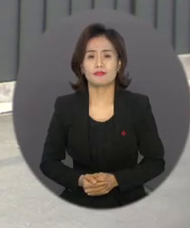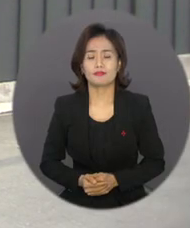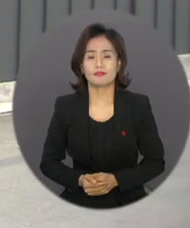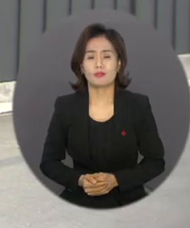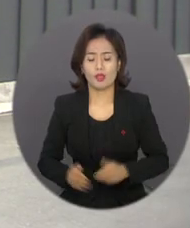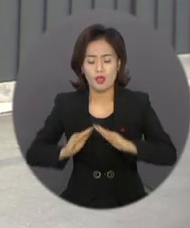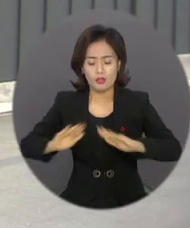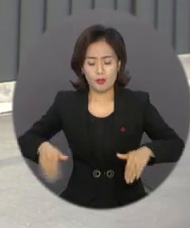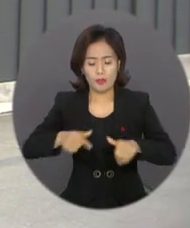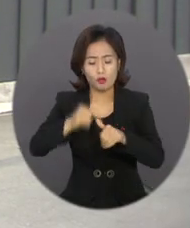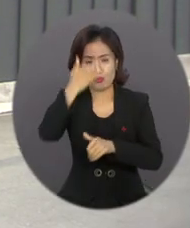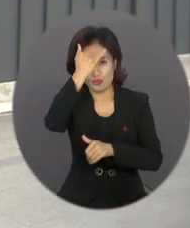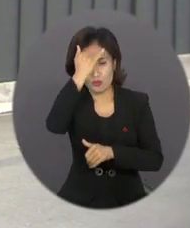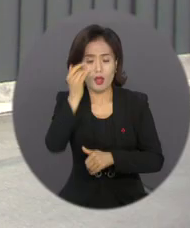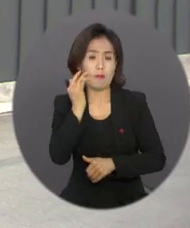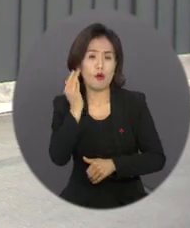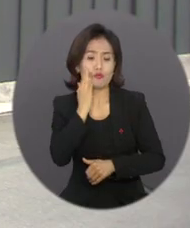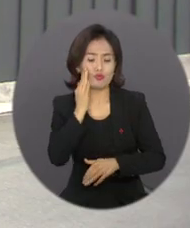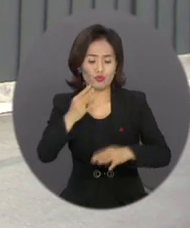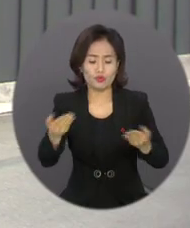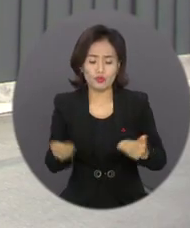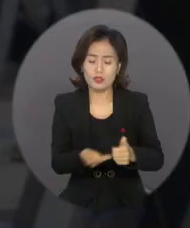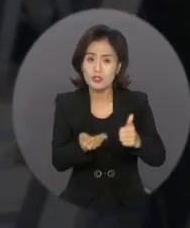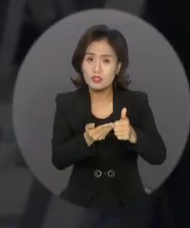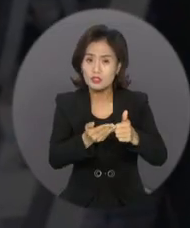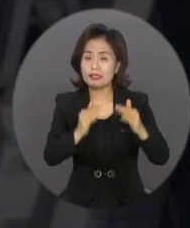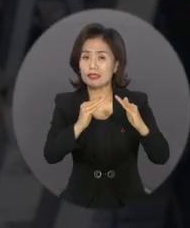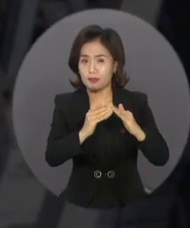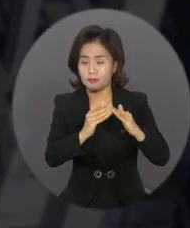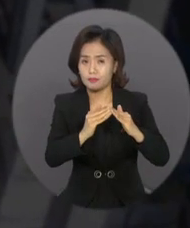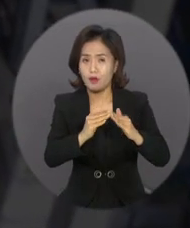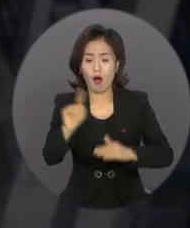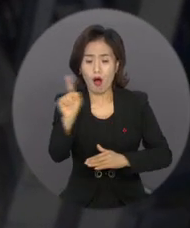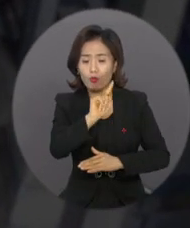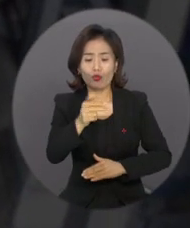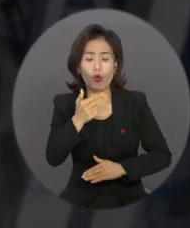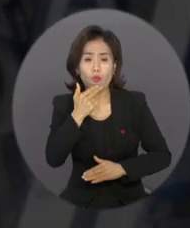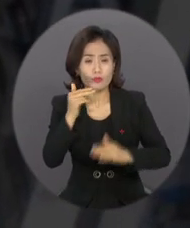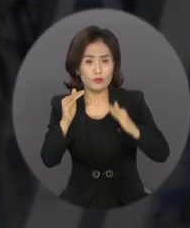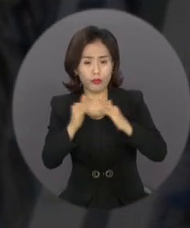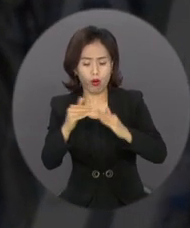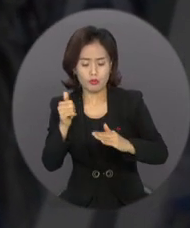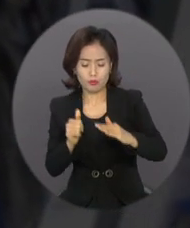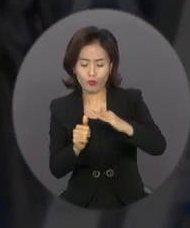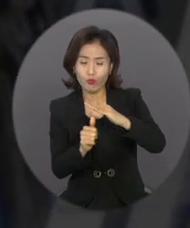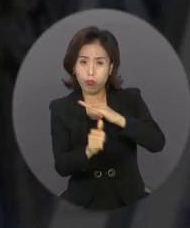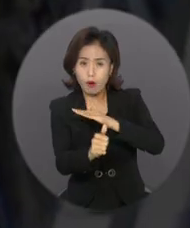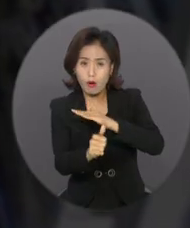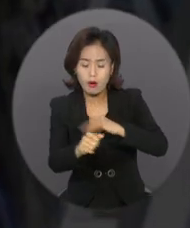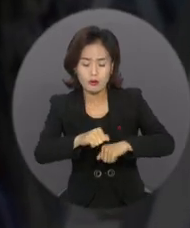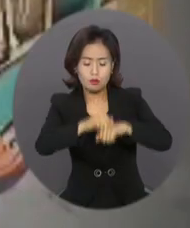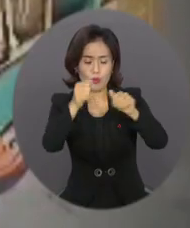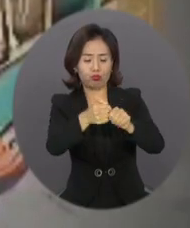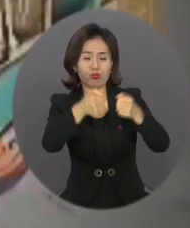전남 구례군에서 벌꿀 농사를 짓는 한 농가의 앞마당입니다 아무도 없는 집에 한 남성이 들어오더니